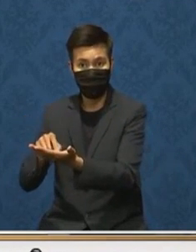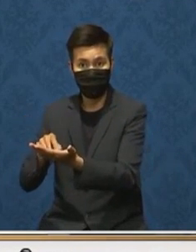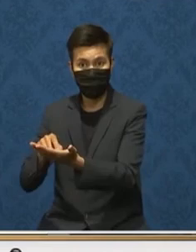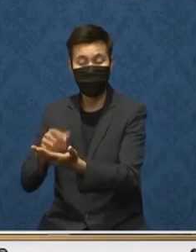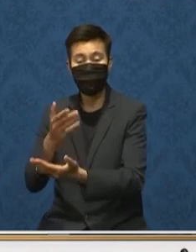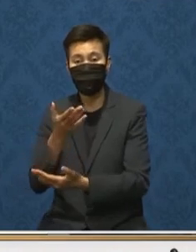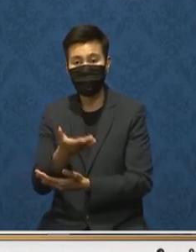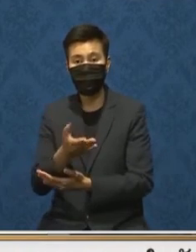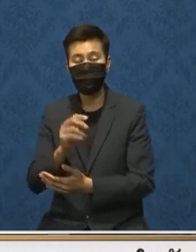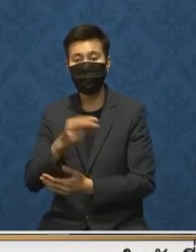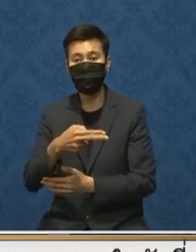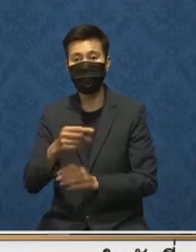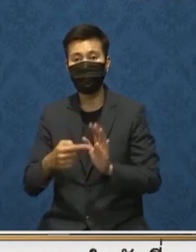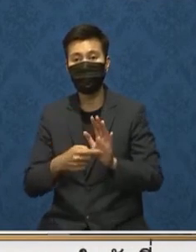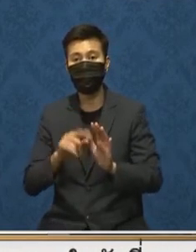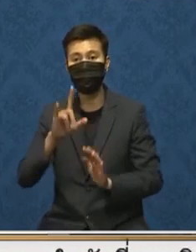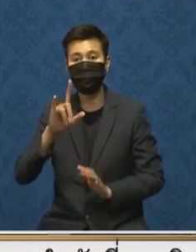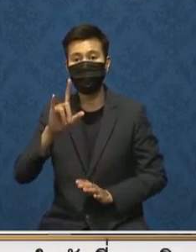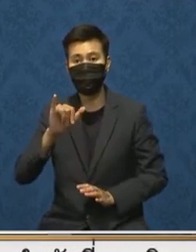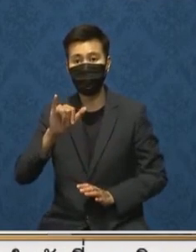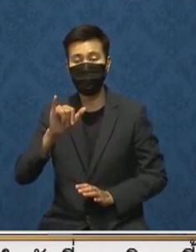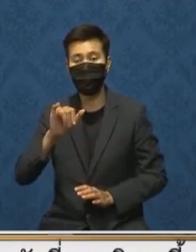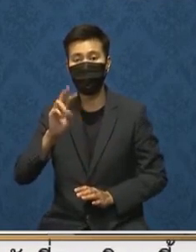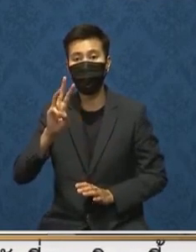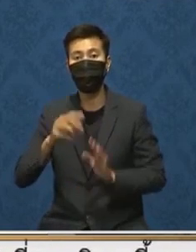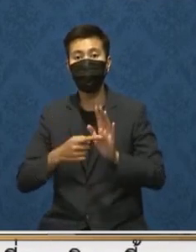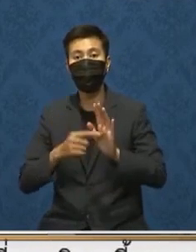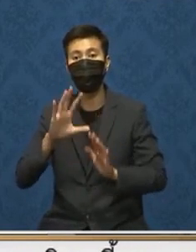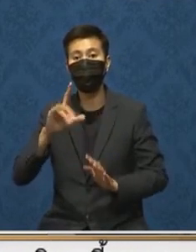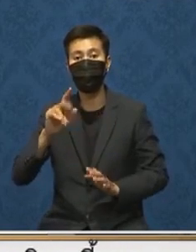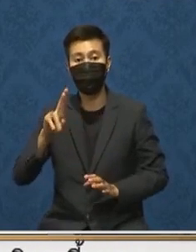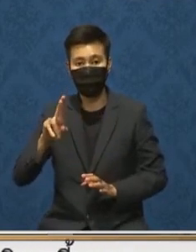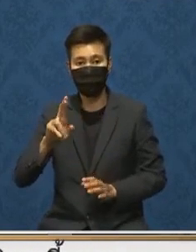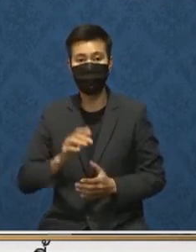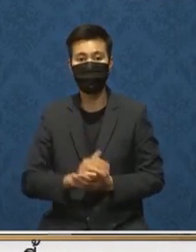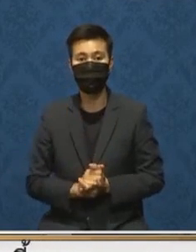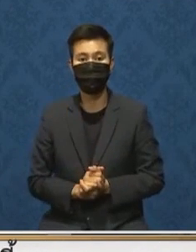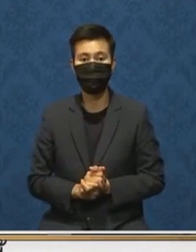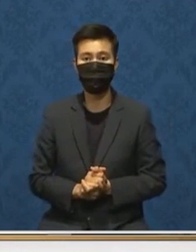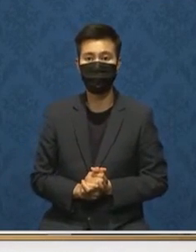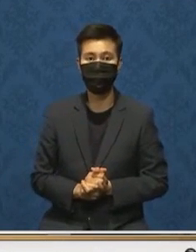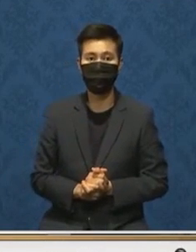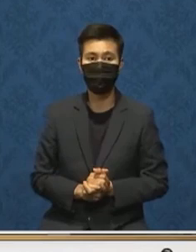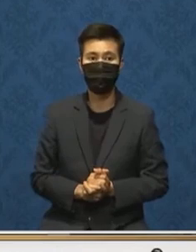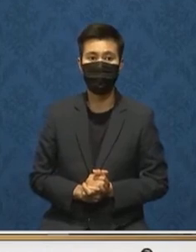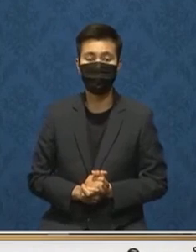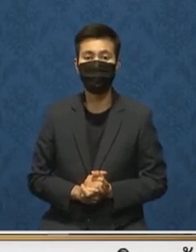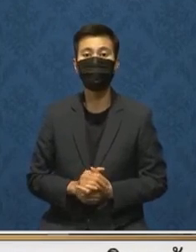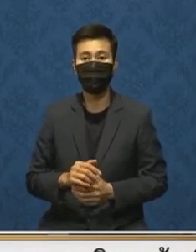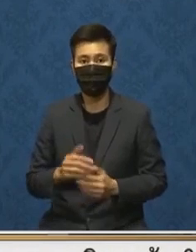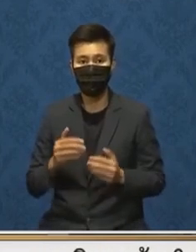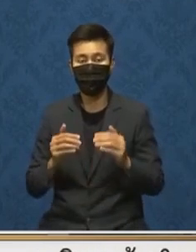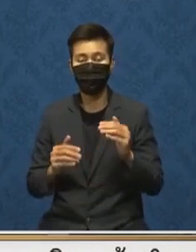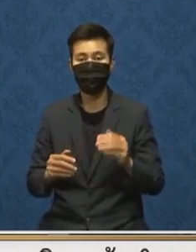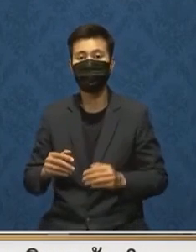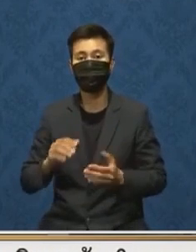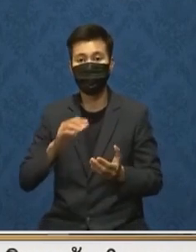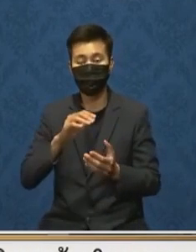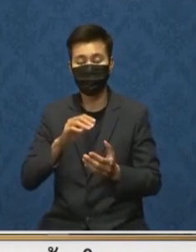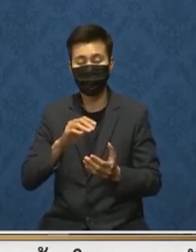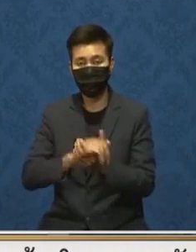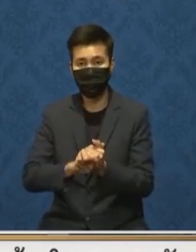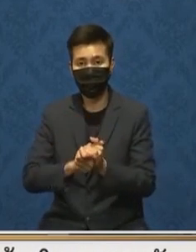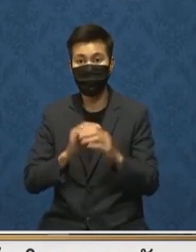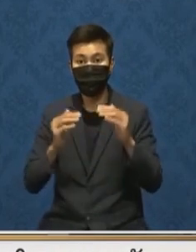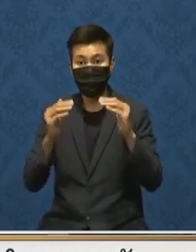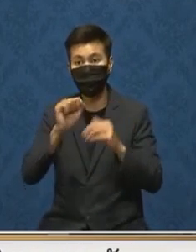วัฒน์ซึ่งเรียกว่าเป็นร่างสมรสเท่าเทียมเรียกอย่างง่ายๆนะครับให้